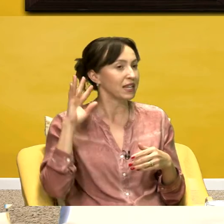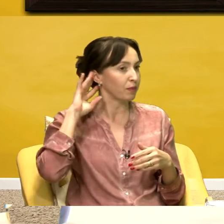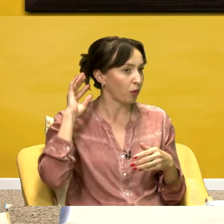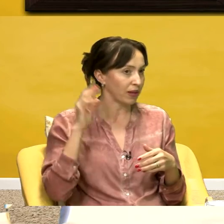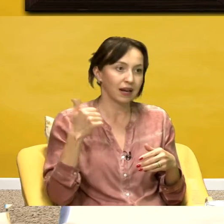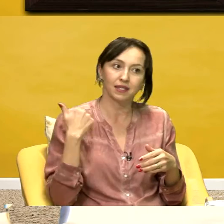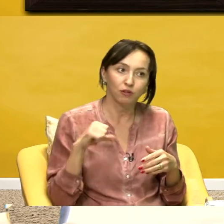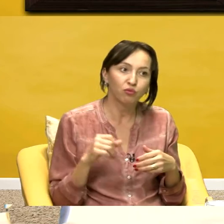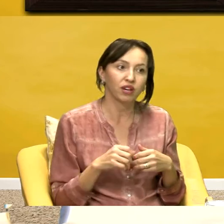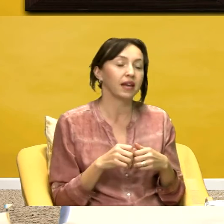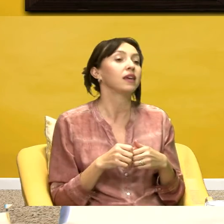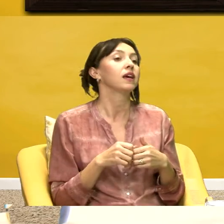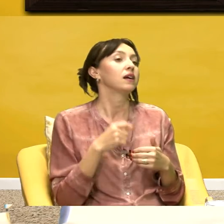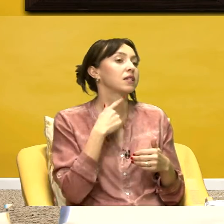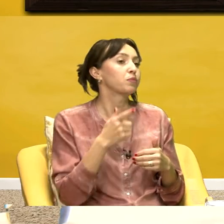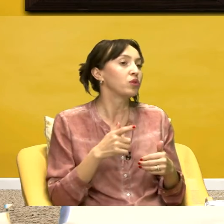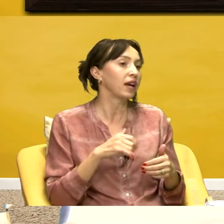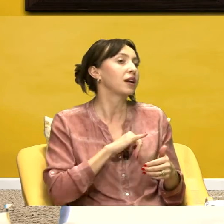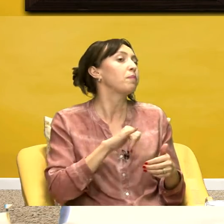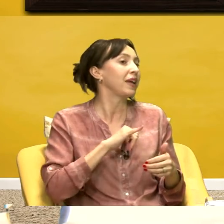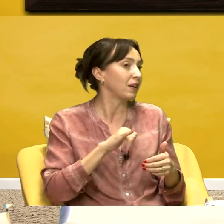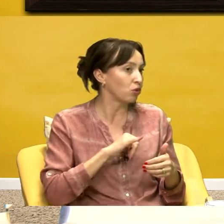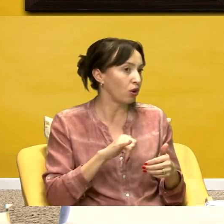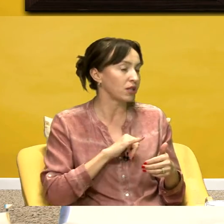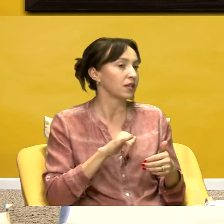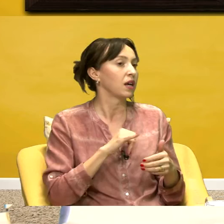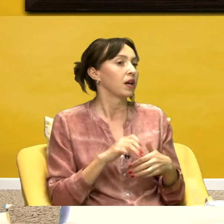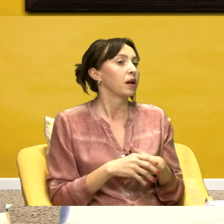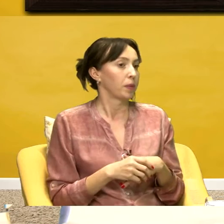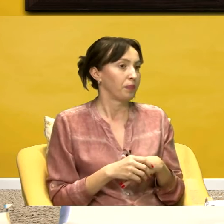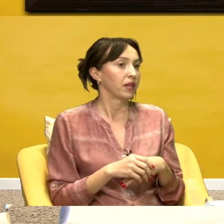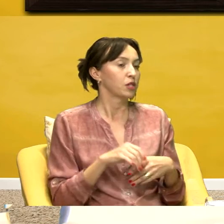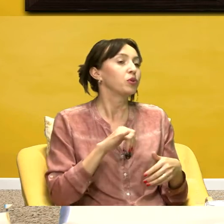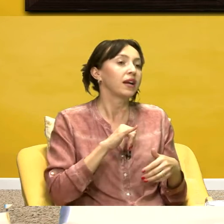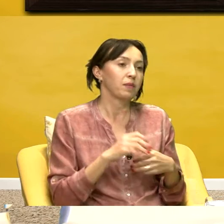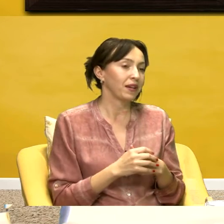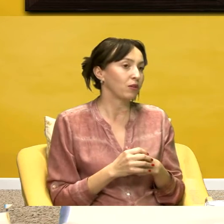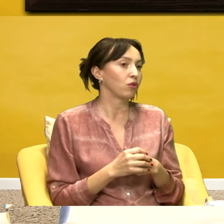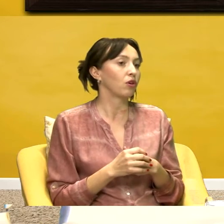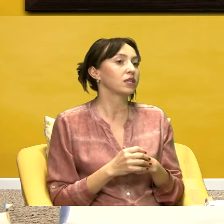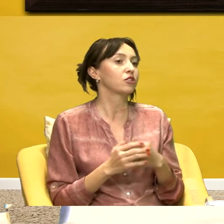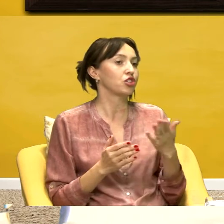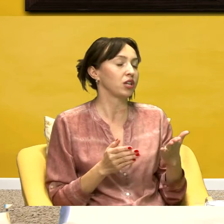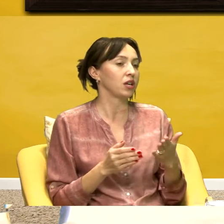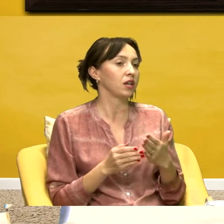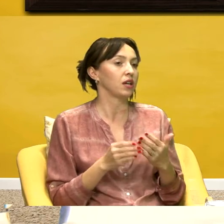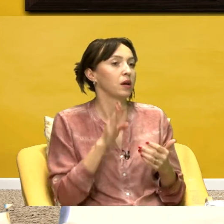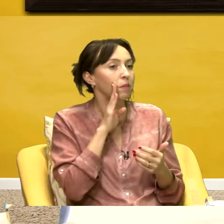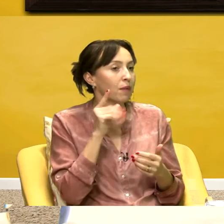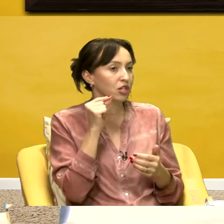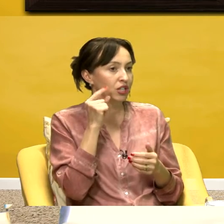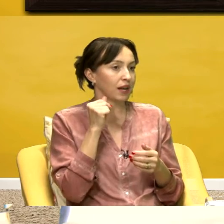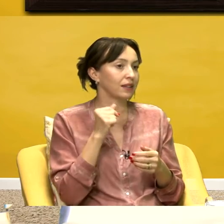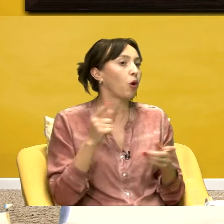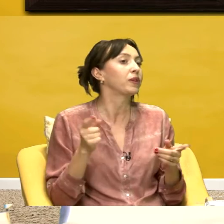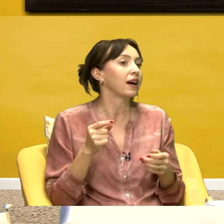când vorbim despre operație. Nu vrei, spune că e periculos. Spune că e periculos și